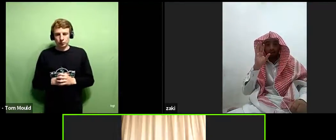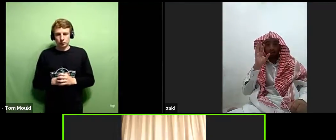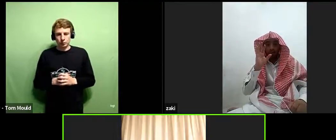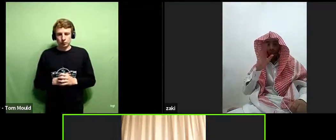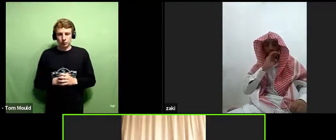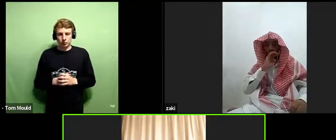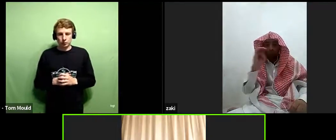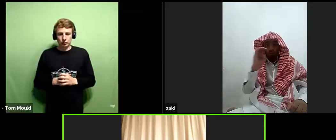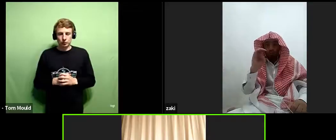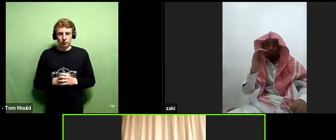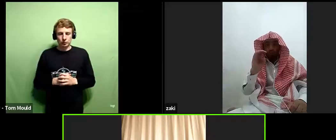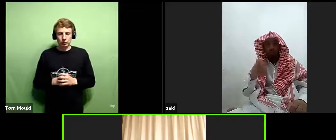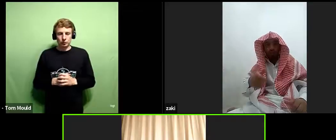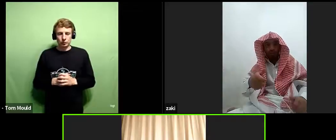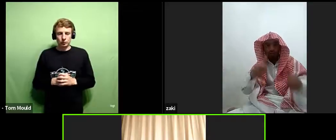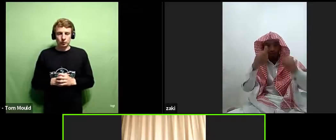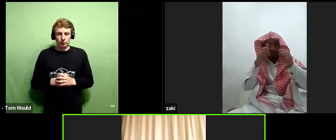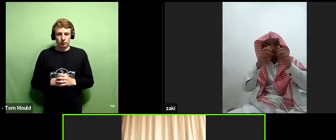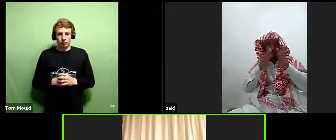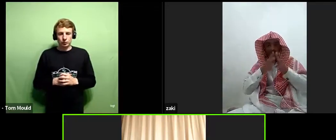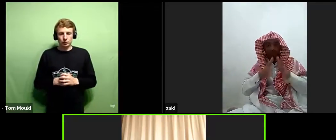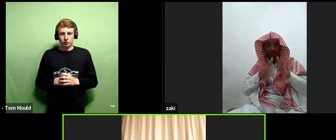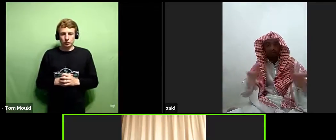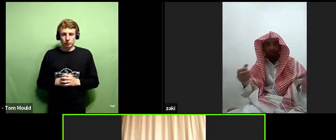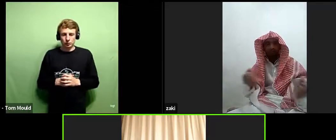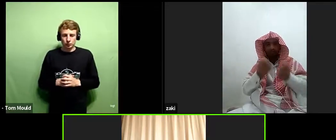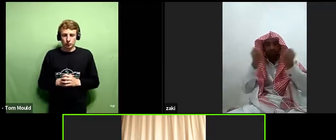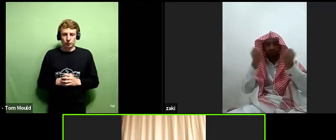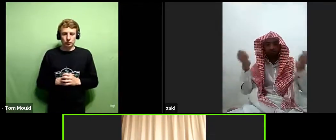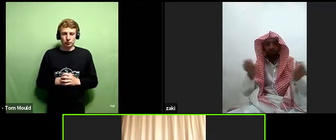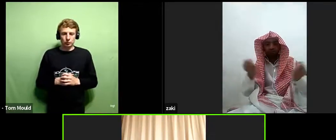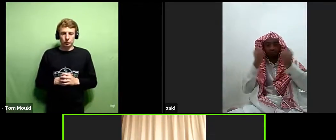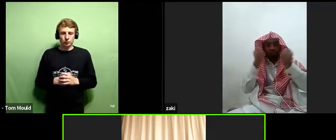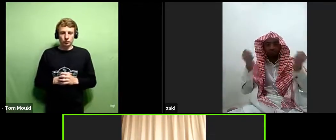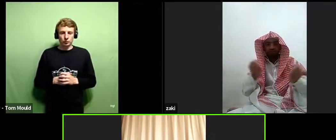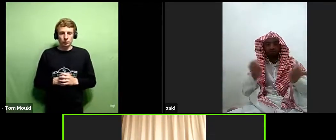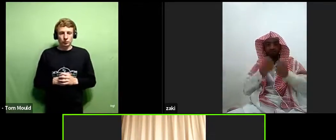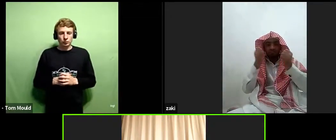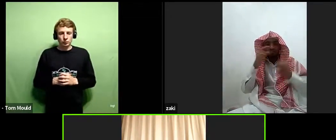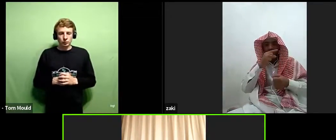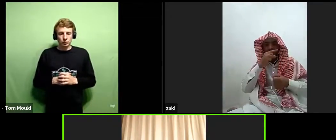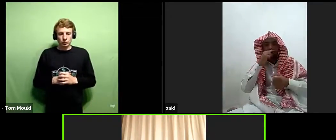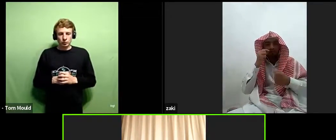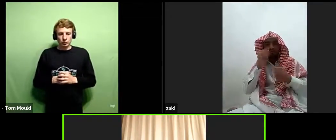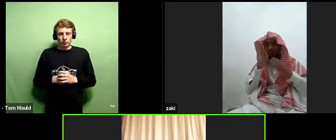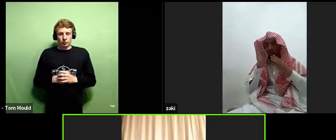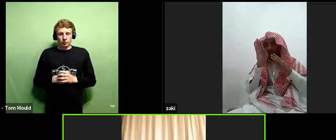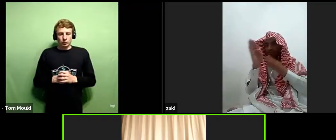الأفضل أن يعود الأطفال على الصيام، وقد كان السلف